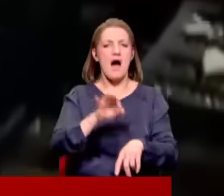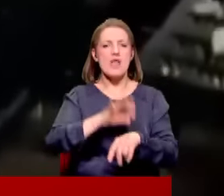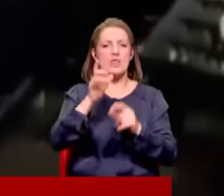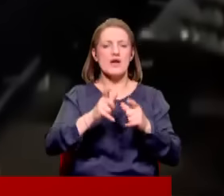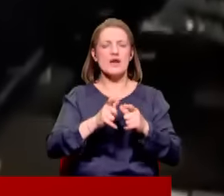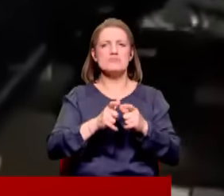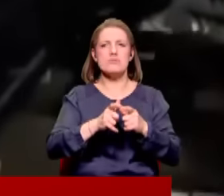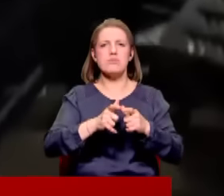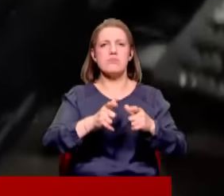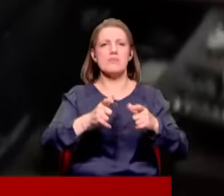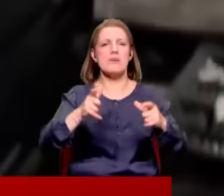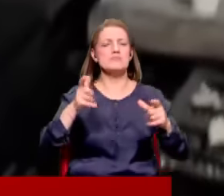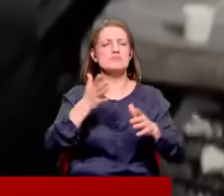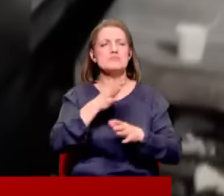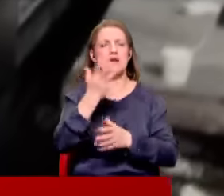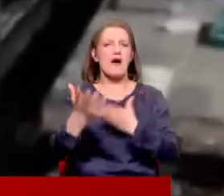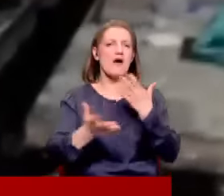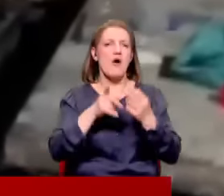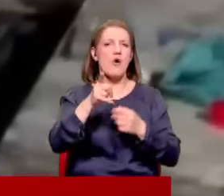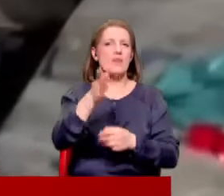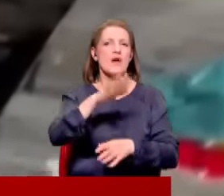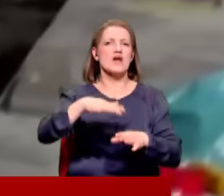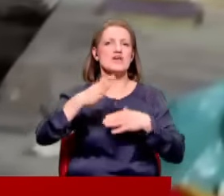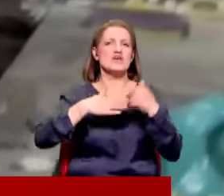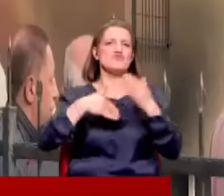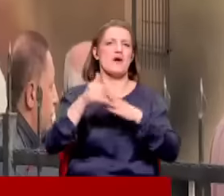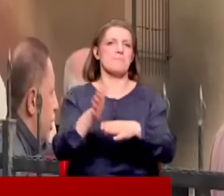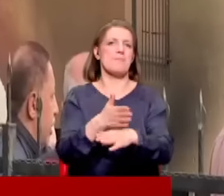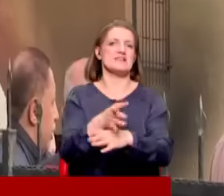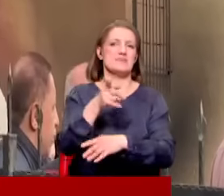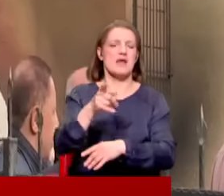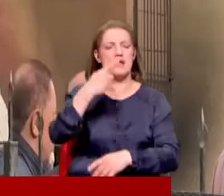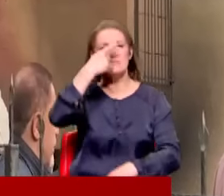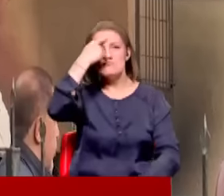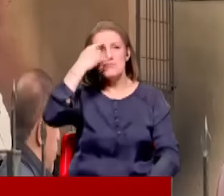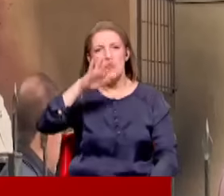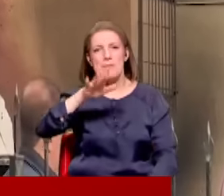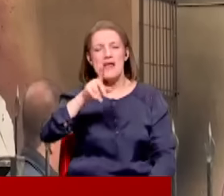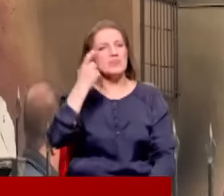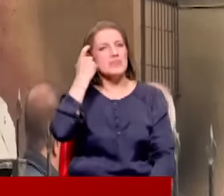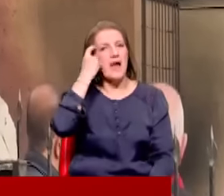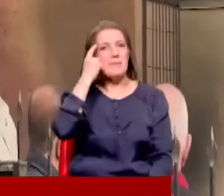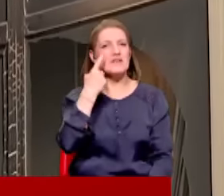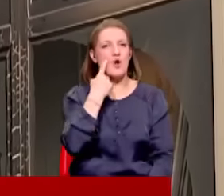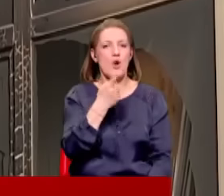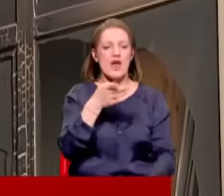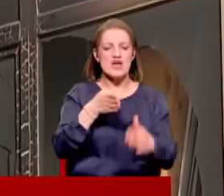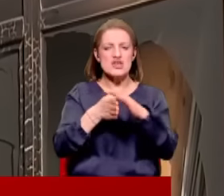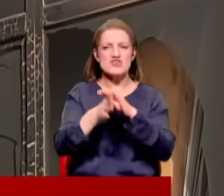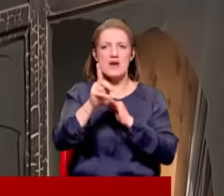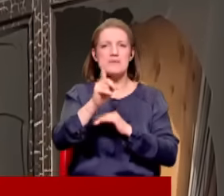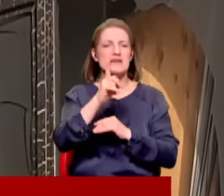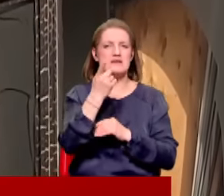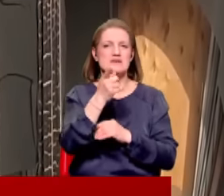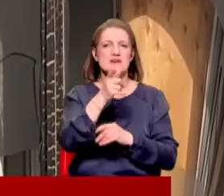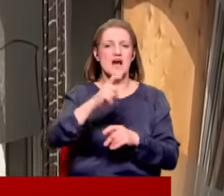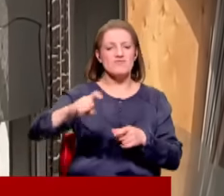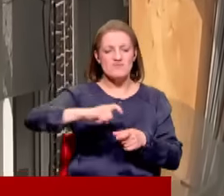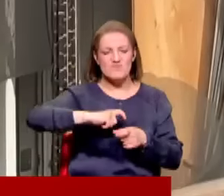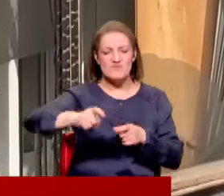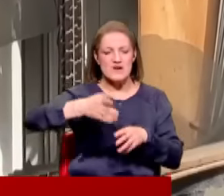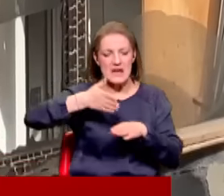geniş alana yayılmasının sebebi oradaki inşaat malzemeleri. Muhtemelen tahminlerimize göre içeride bir ısıl işlem yapılıyor. Yani